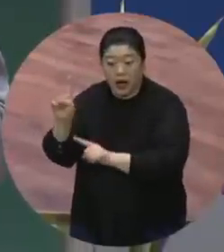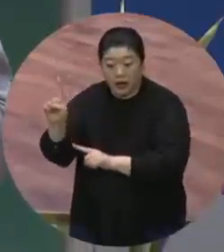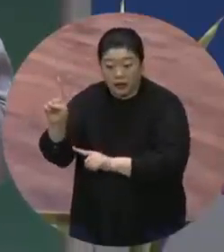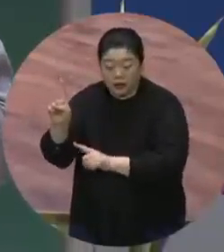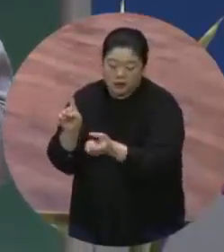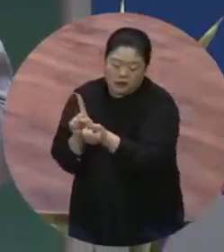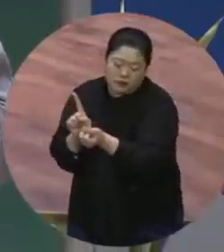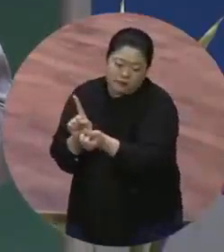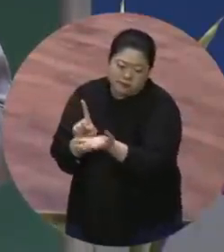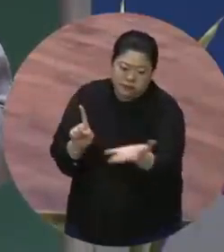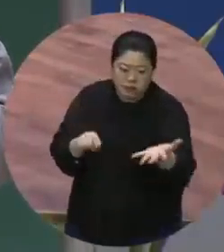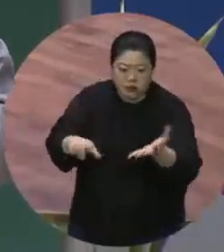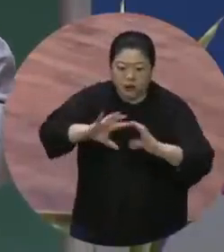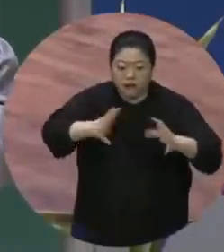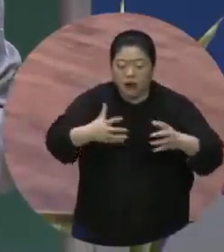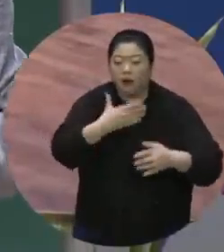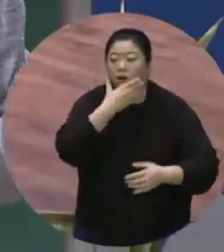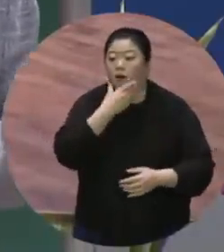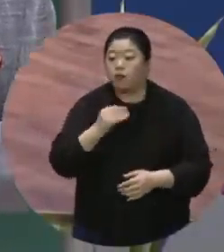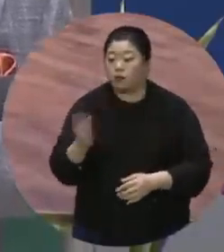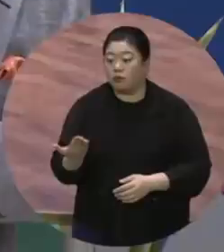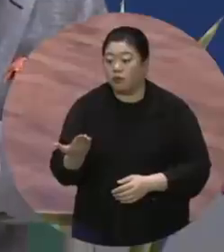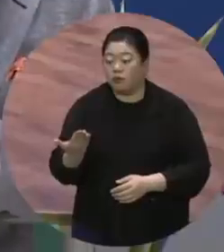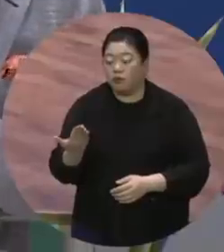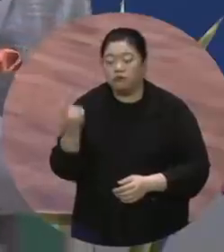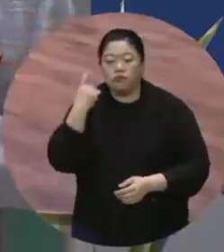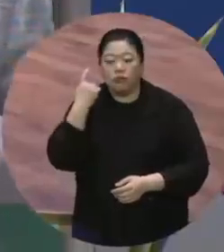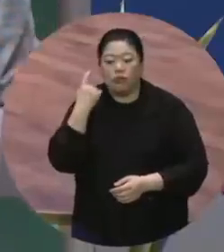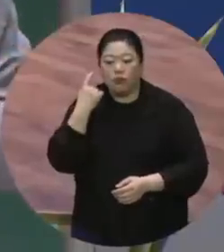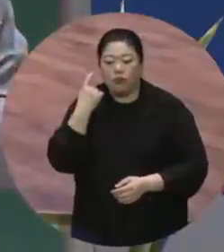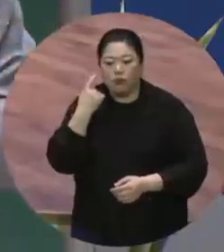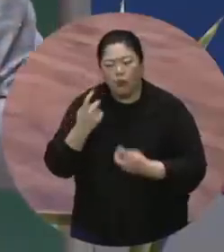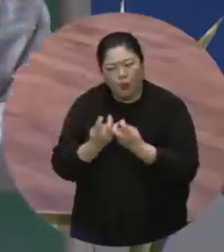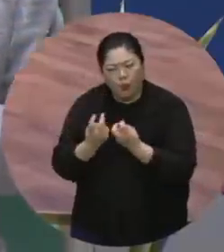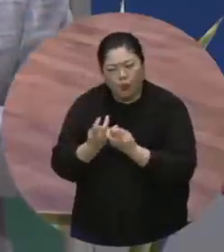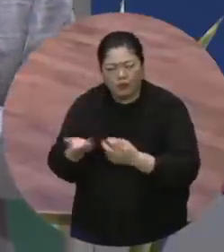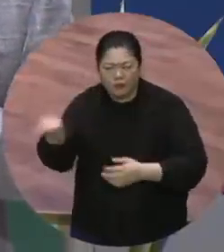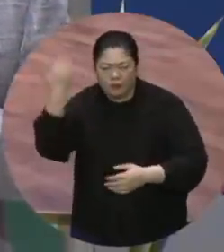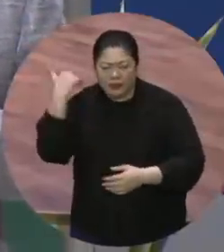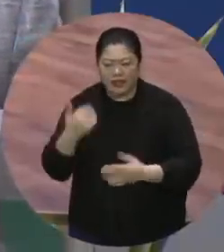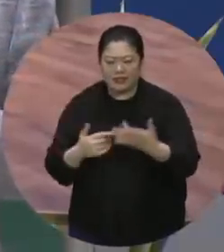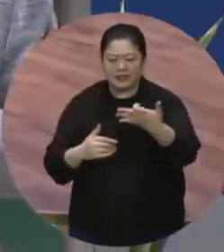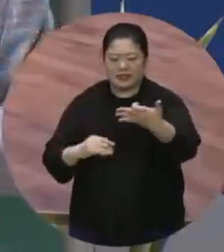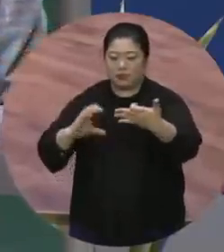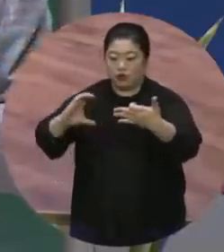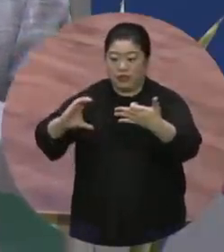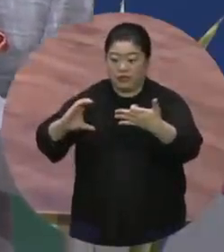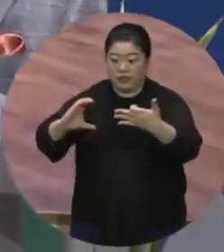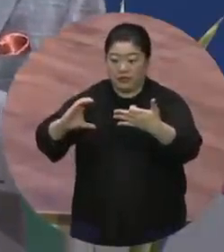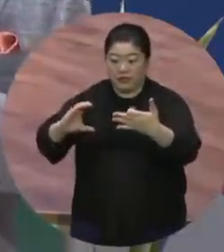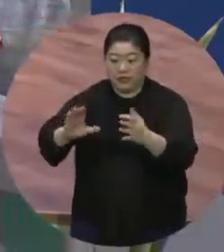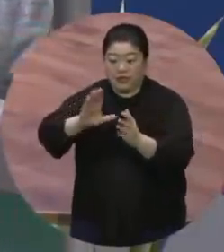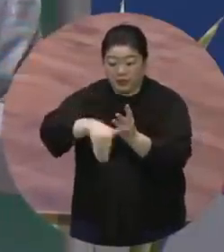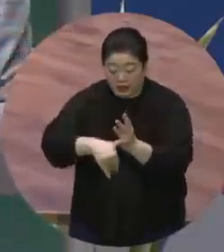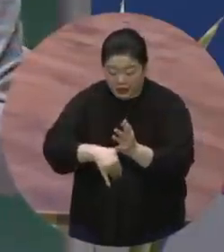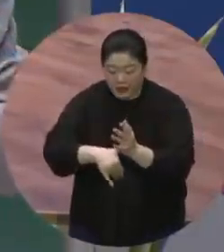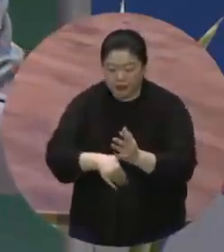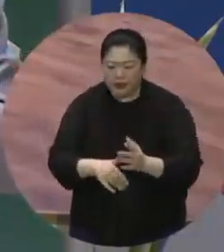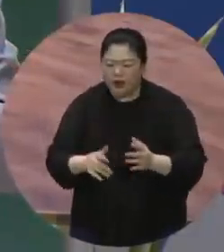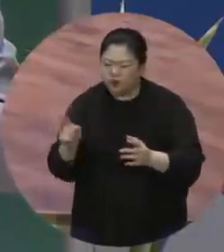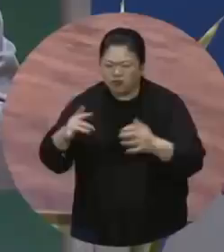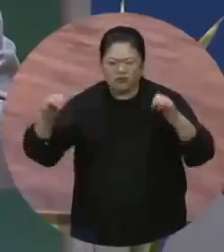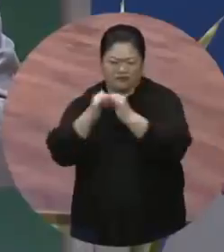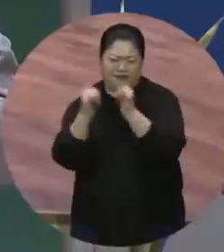나라였던 이 나라가 그 옛날에 19세기 프레시아 전쟁 때요 국민의 반이